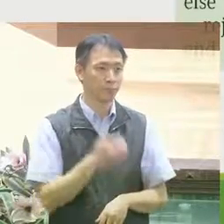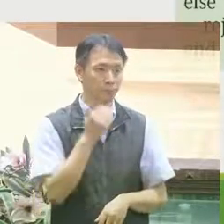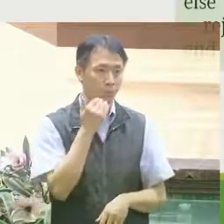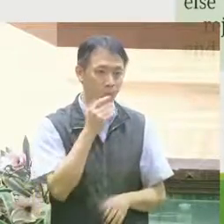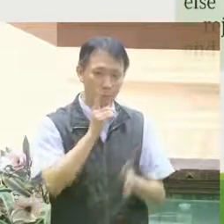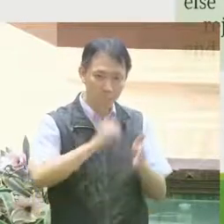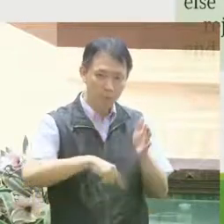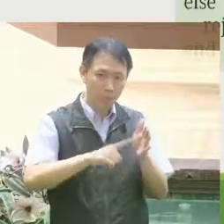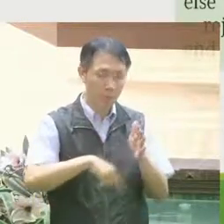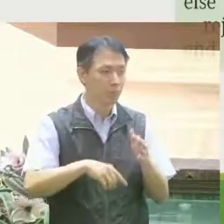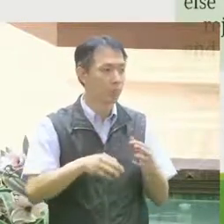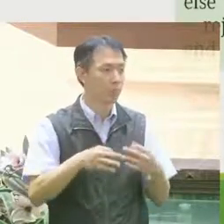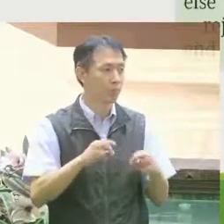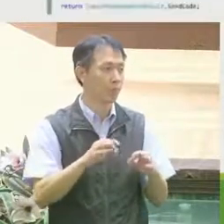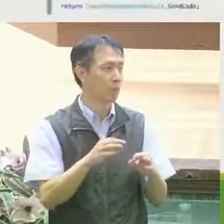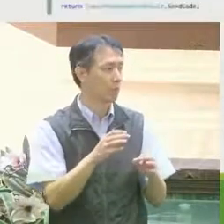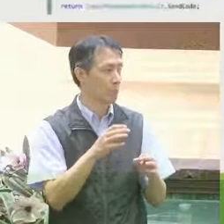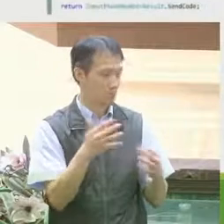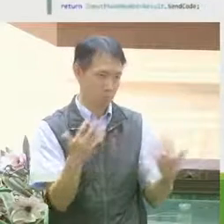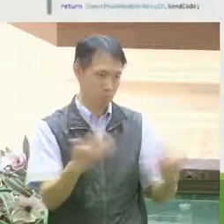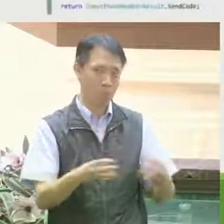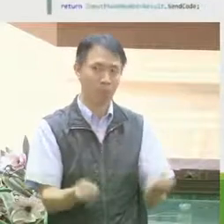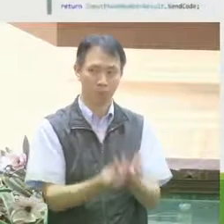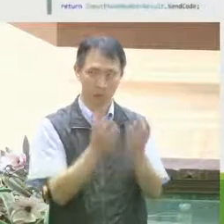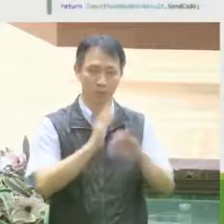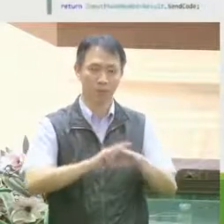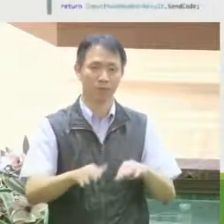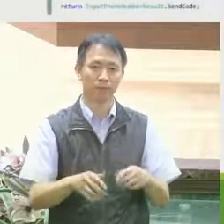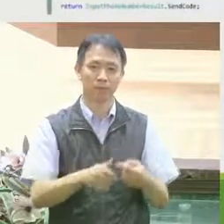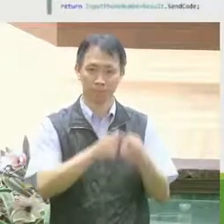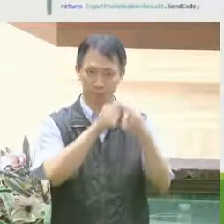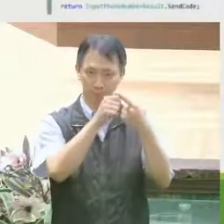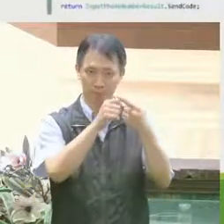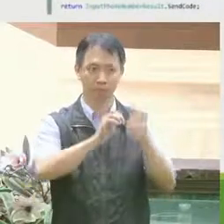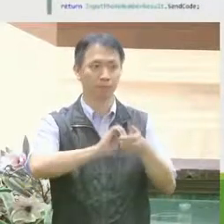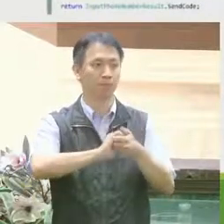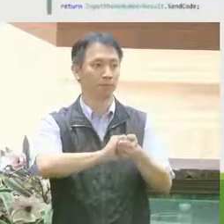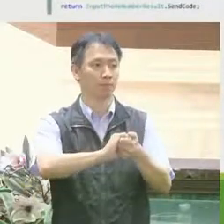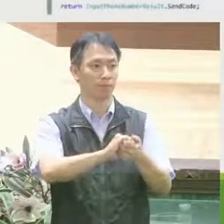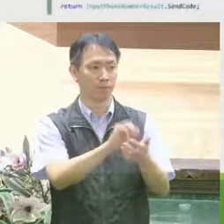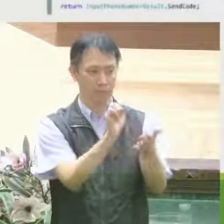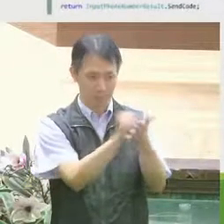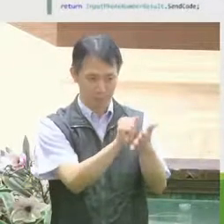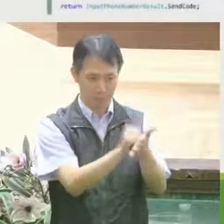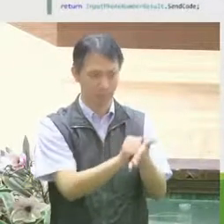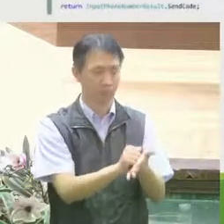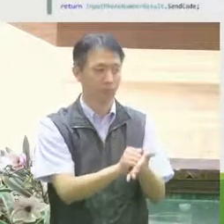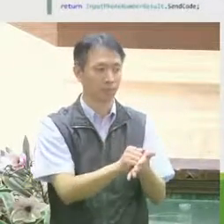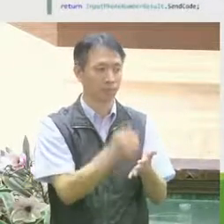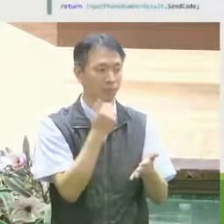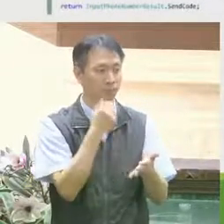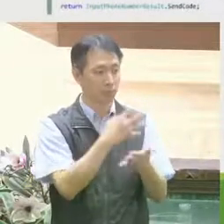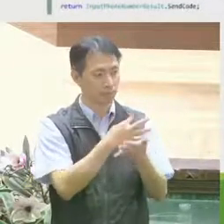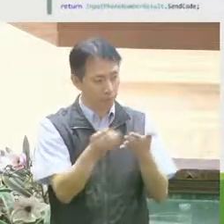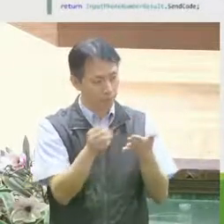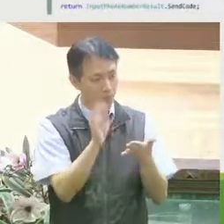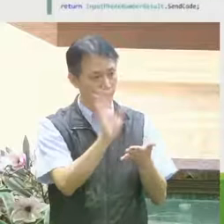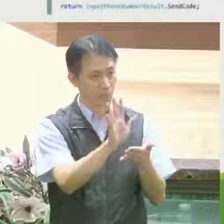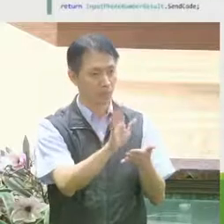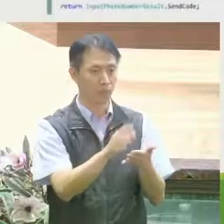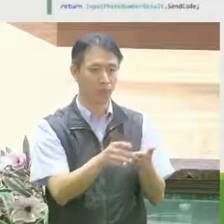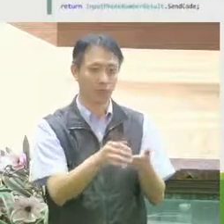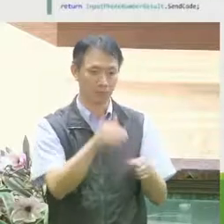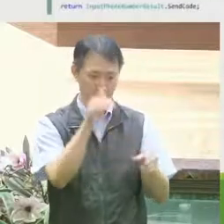单，很快就会出问题。第一，一定要记录及管制同一个电话号码或者身份